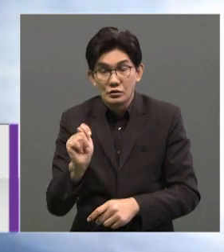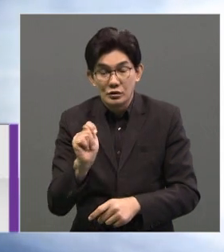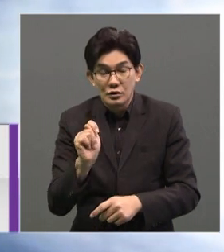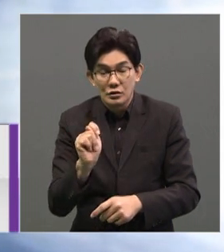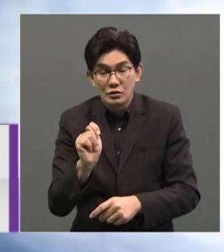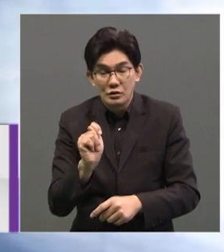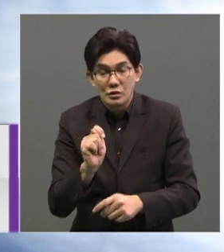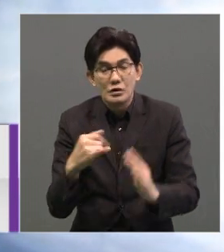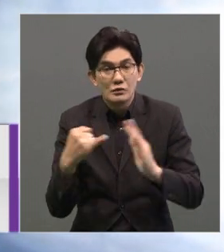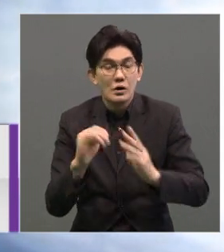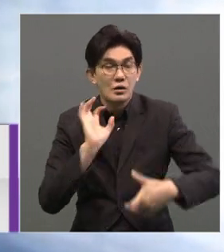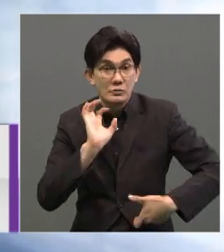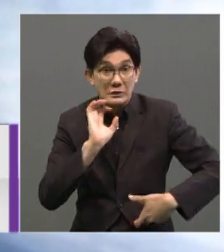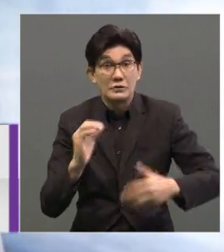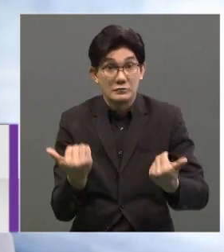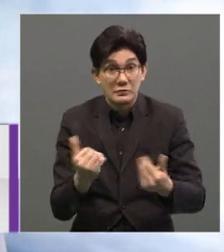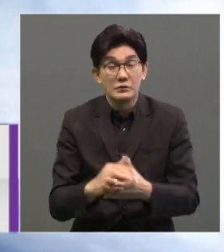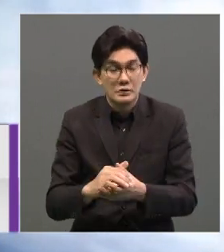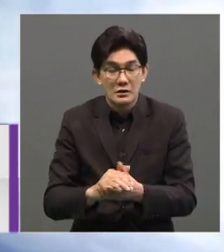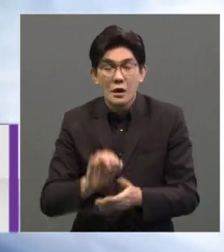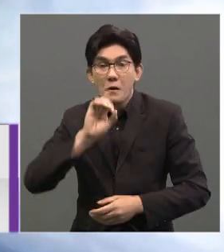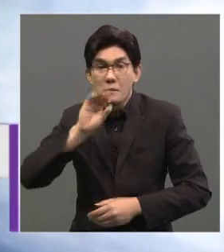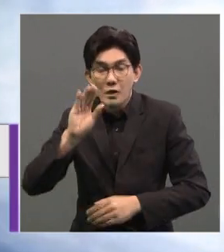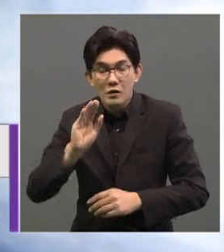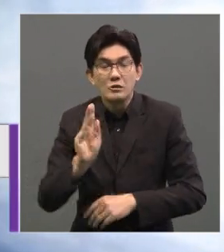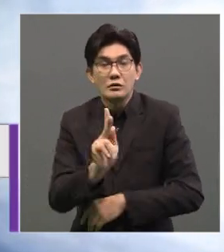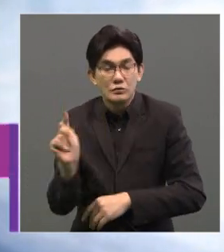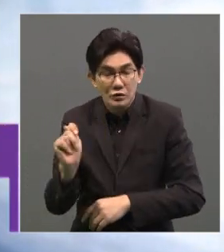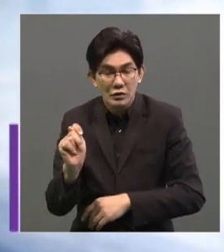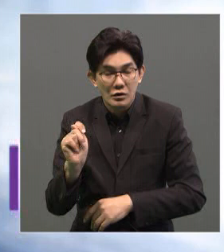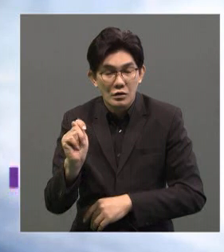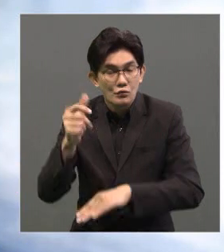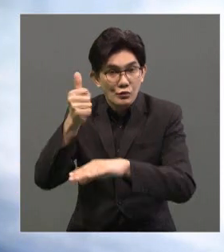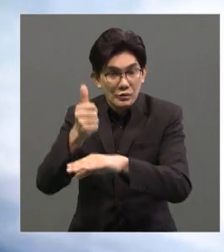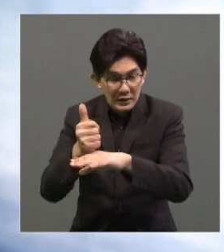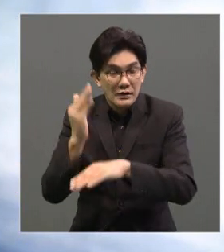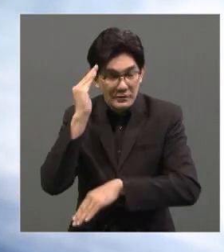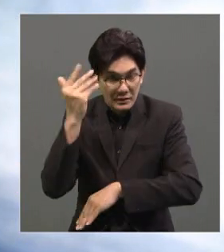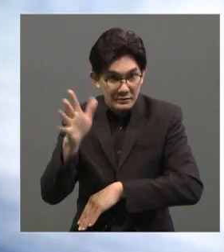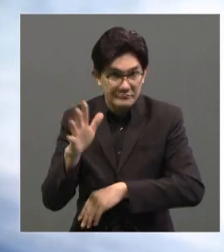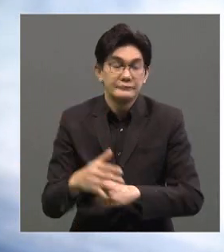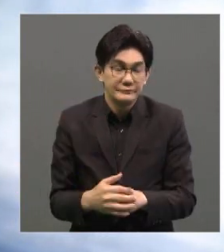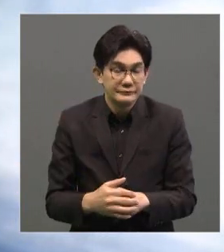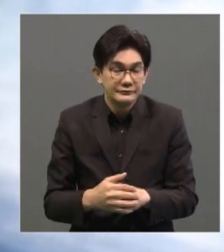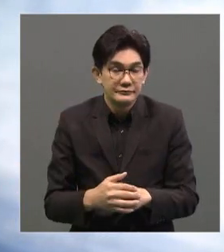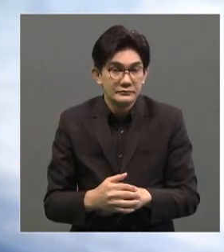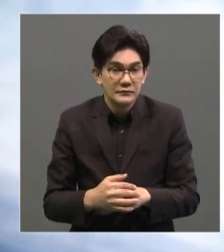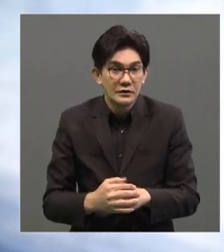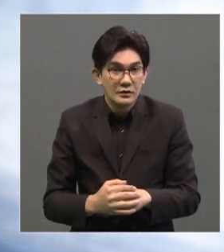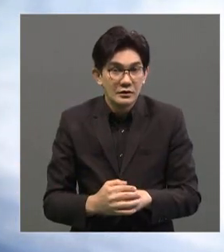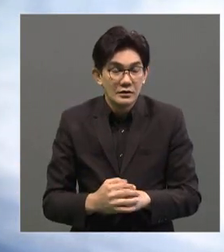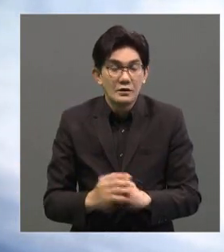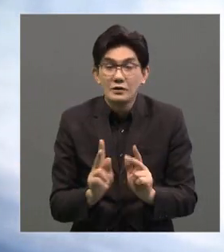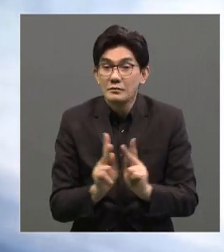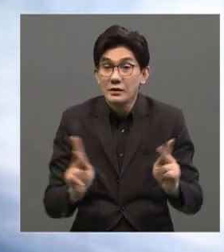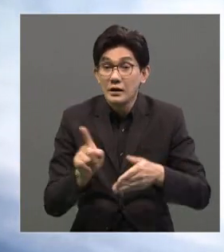ำจังหวัดลพบุรีเราเนี่ยจึงได้รายงานคณะกรรมการการเลือกตั้งเพื่อตรวจพิจารณาข้อเท็จจริงดังกล่าวนะครับซึ่งคณะกรรมการการเลือกตั้ง